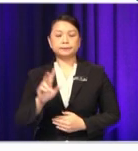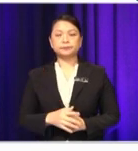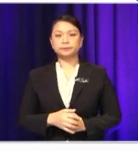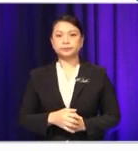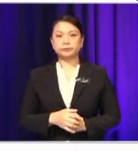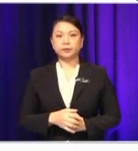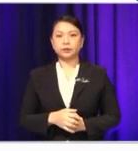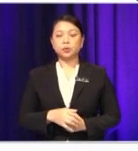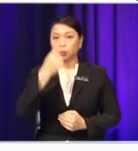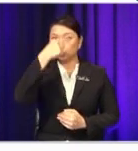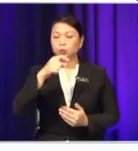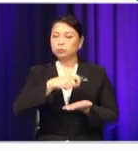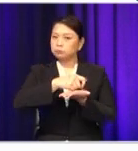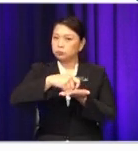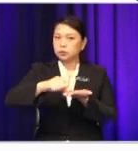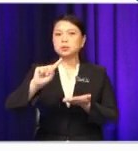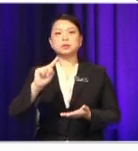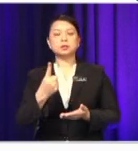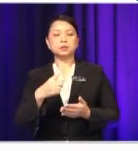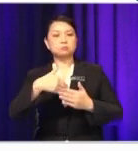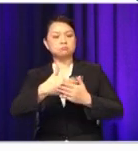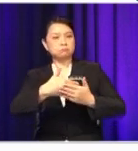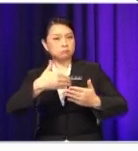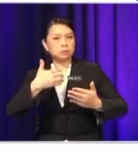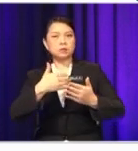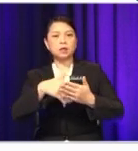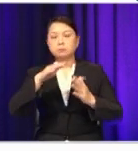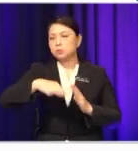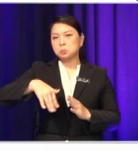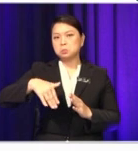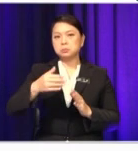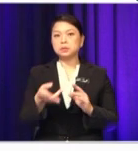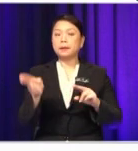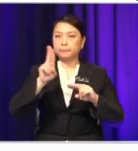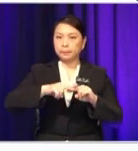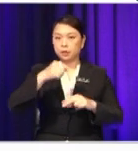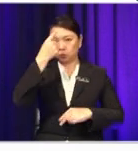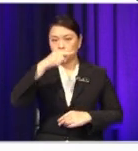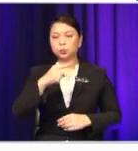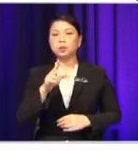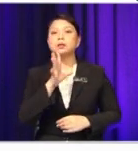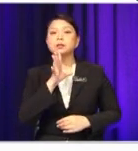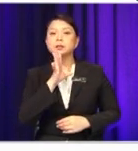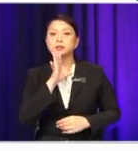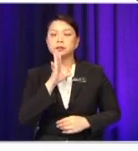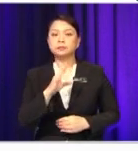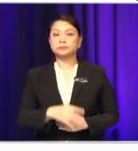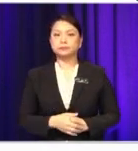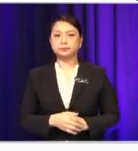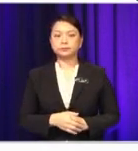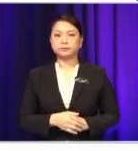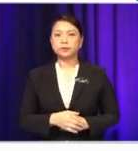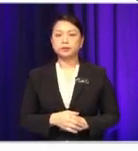ujian bertulis sahaja, tidak termasuk yang ujian lisan dan sebagainya. pentadbiran ujian adalah fleksibel,